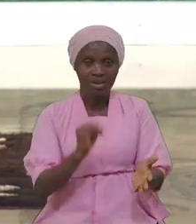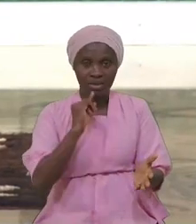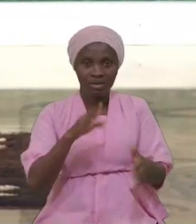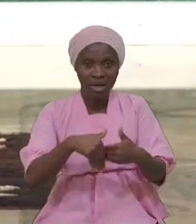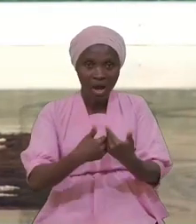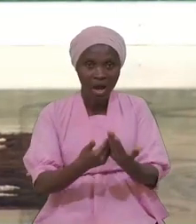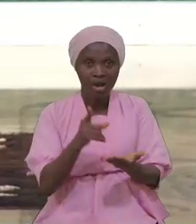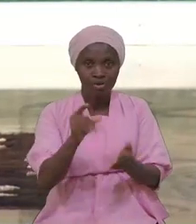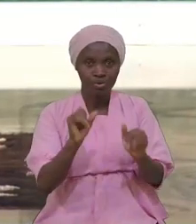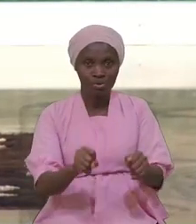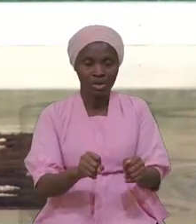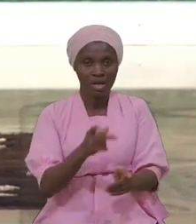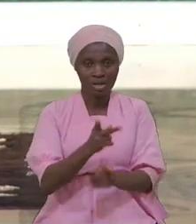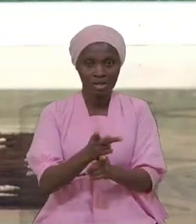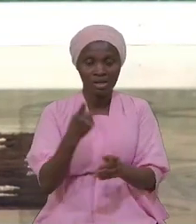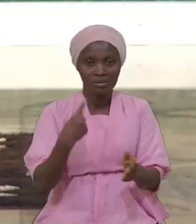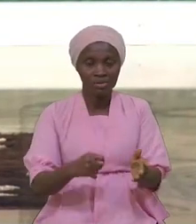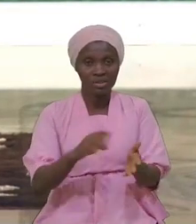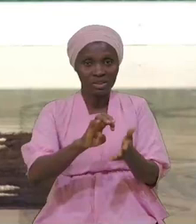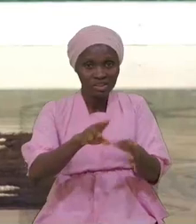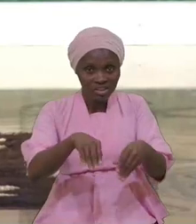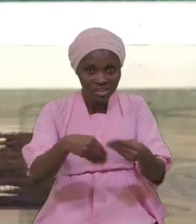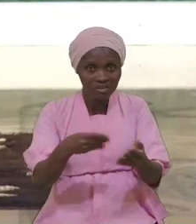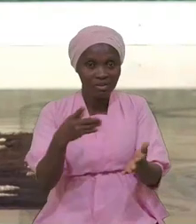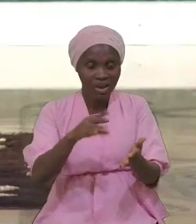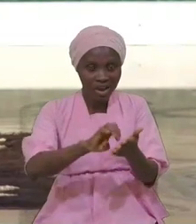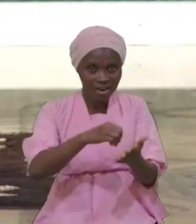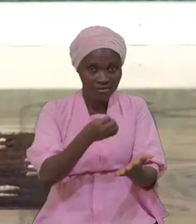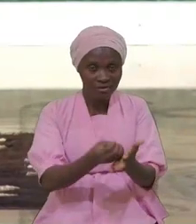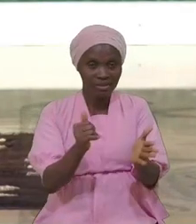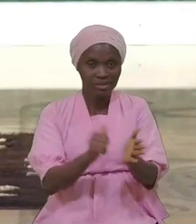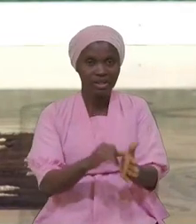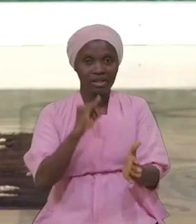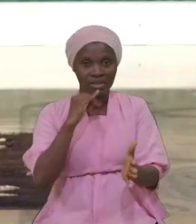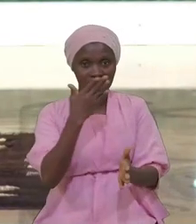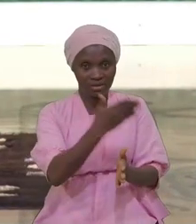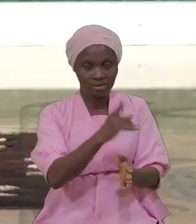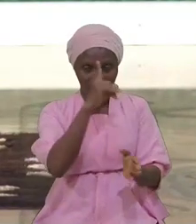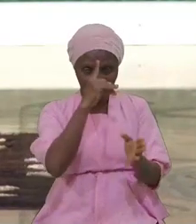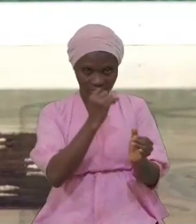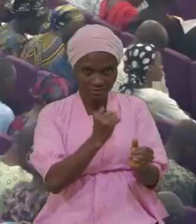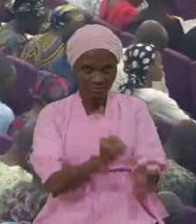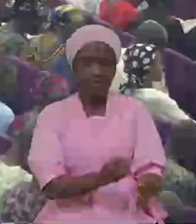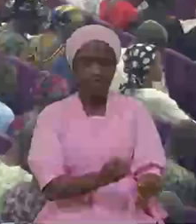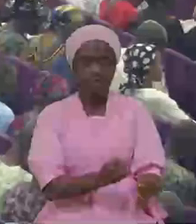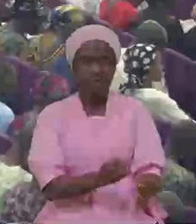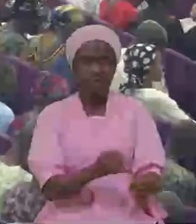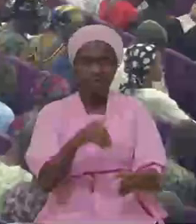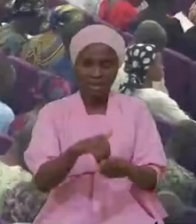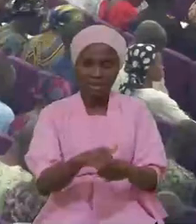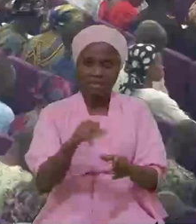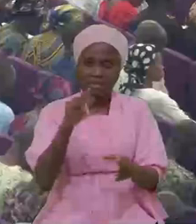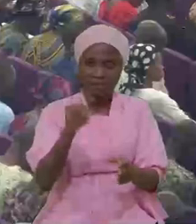peut donner, on peut montrer l'évidence d'une foi. Marc chapitre